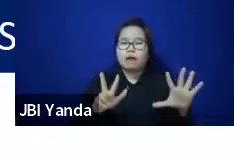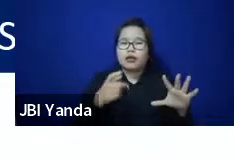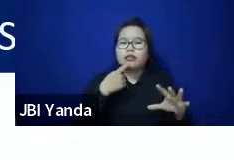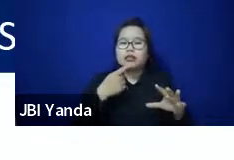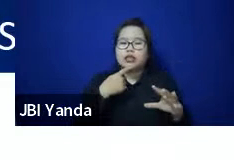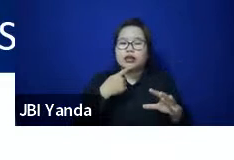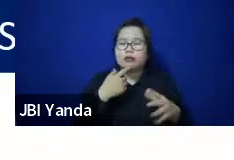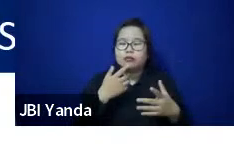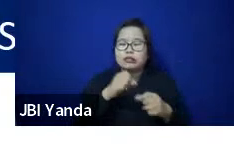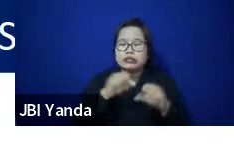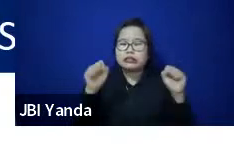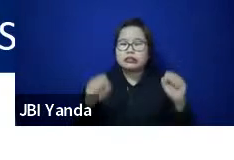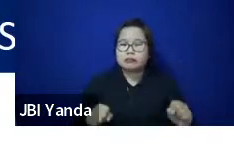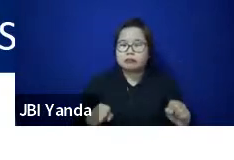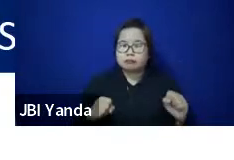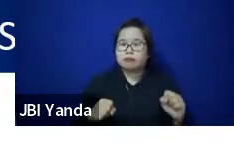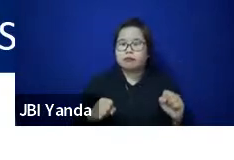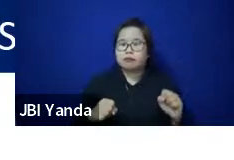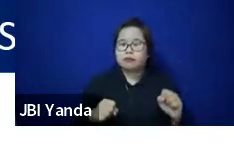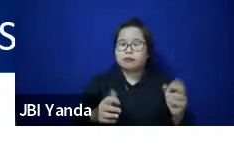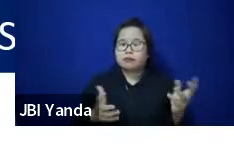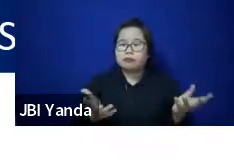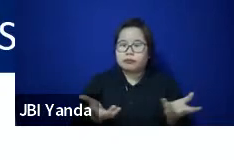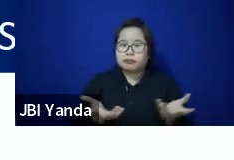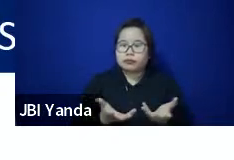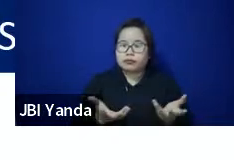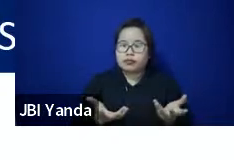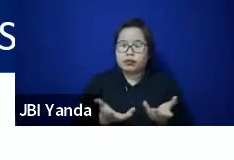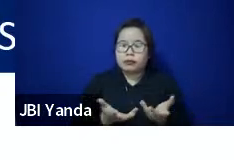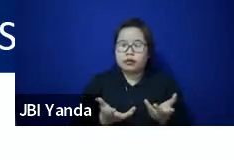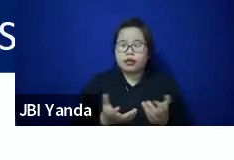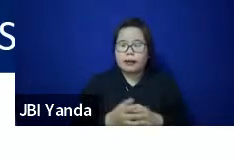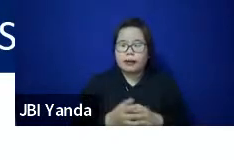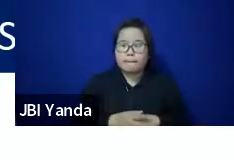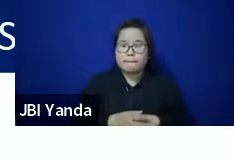referral system ya, bagaimana